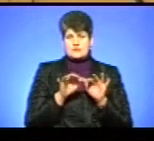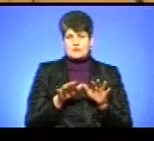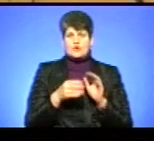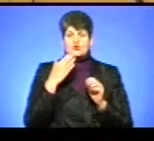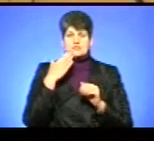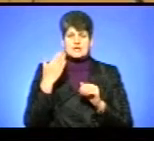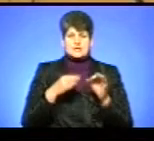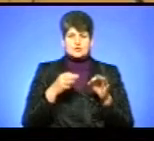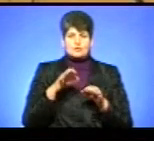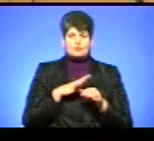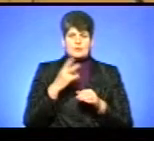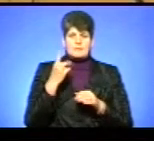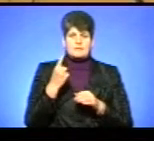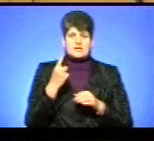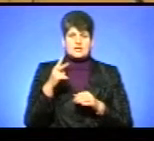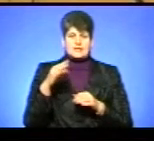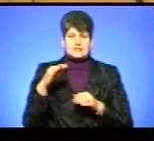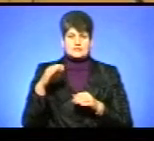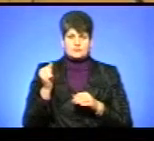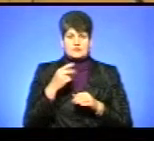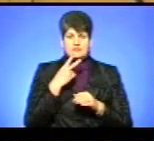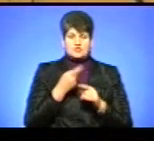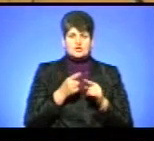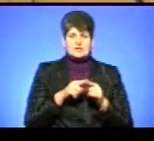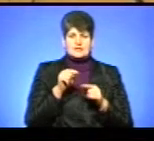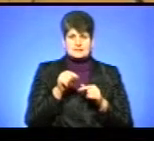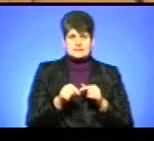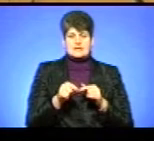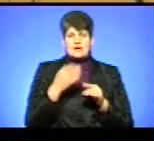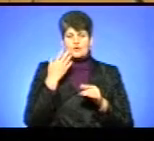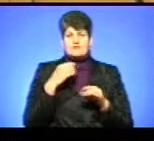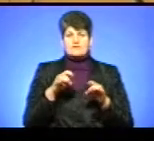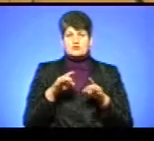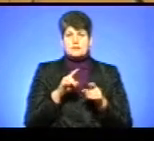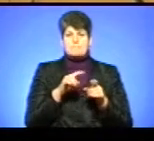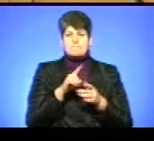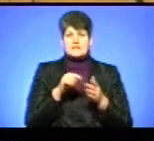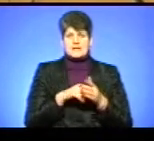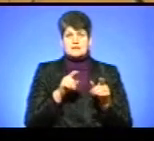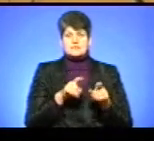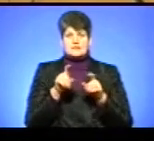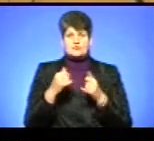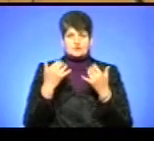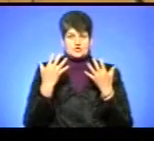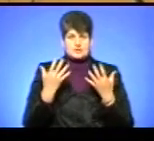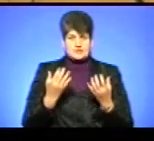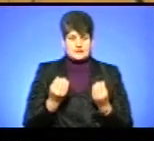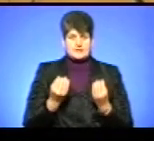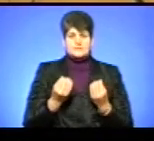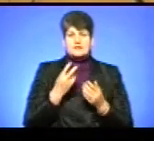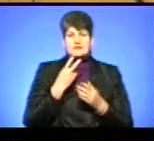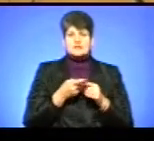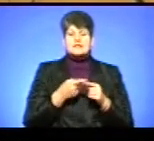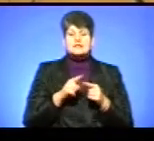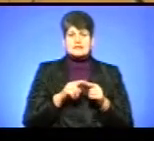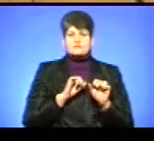засідання у нас відбувалося 1 листопада. Зважаючи на це, коли вирішувалося питання перенесення справи саме на сьогоднішній день, зважаючи на це,